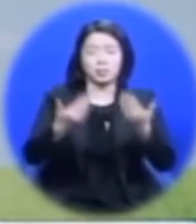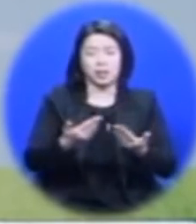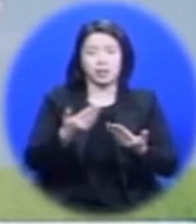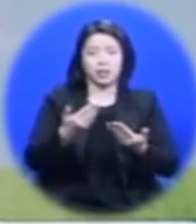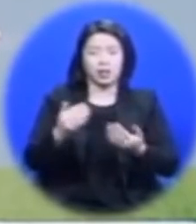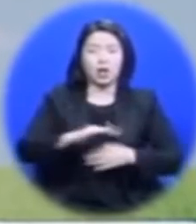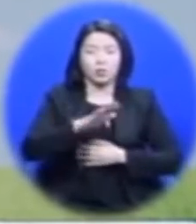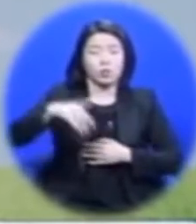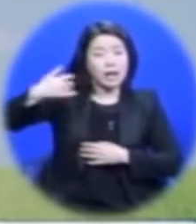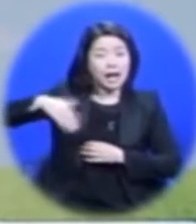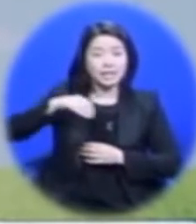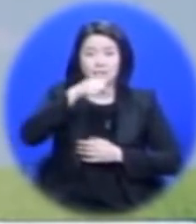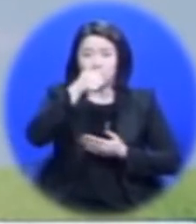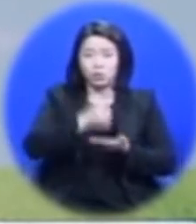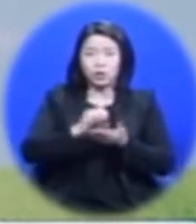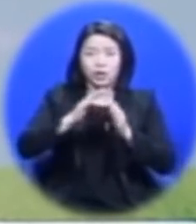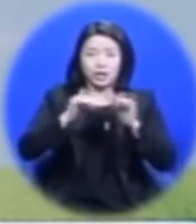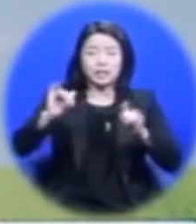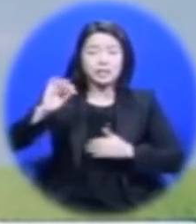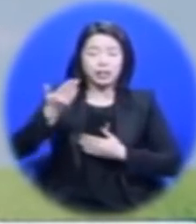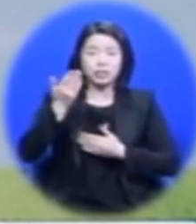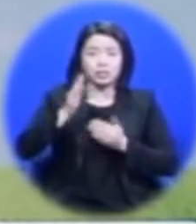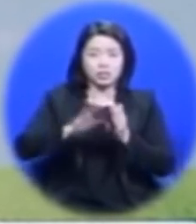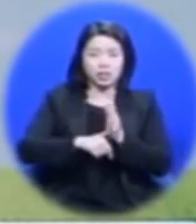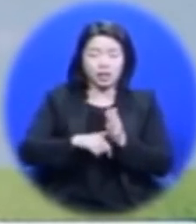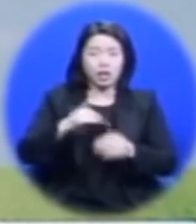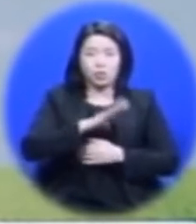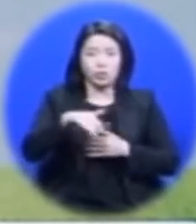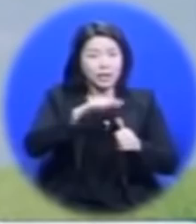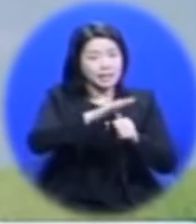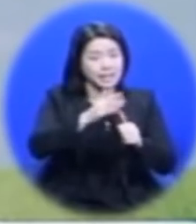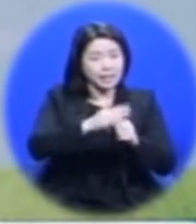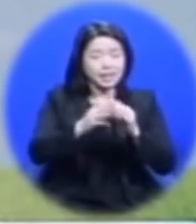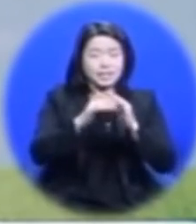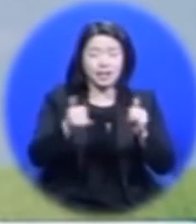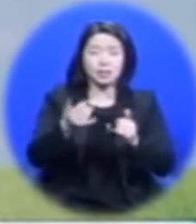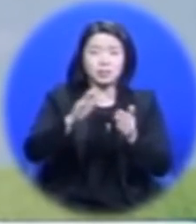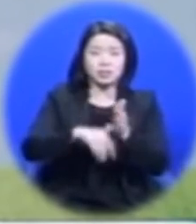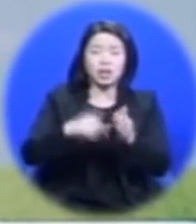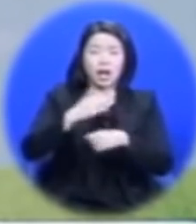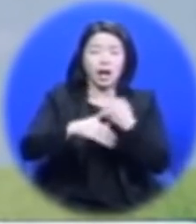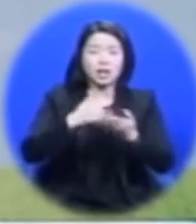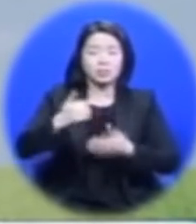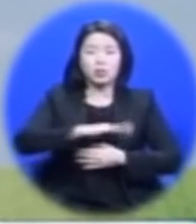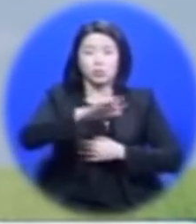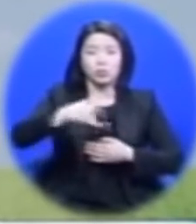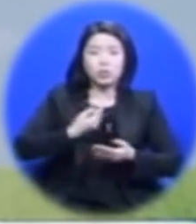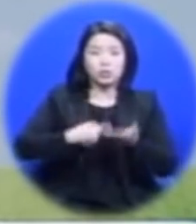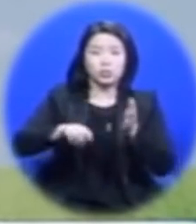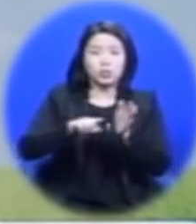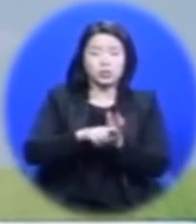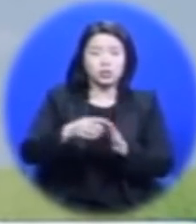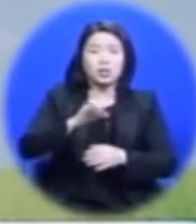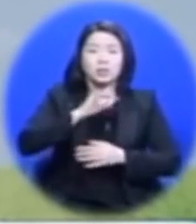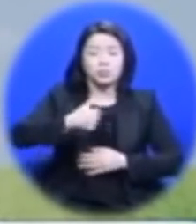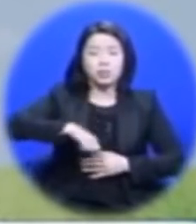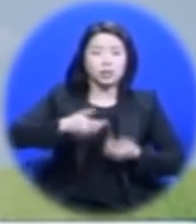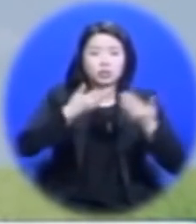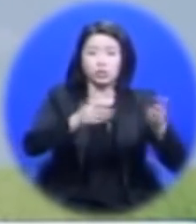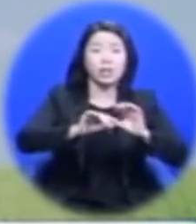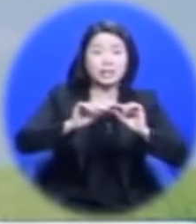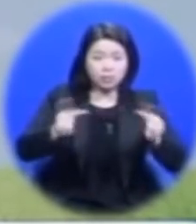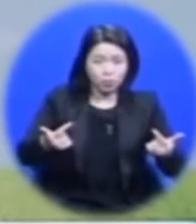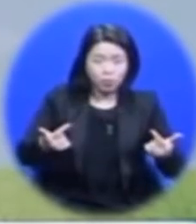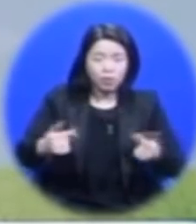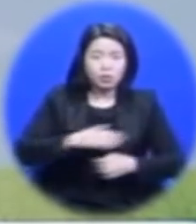아직 죄인 되었을 때, 우리가 착한 사람이었을 때 하나님이 우리를 위해서 독생자를 주신 게 아니고 우리가 아직